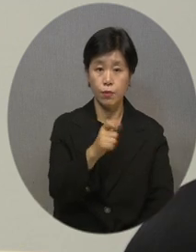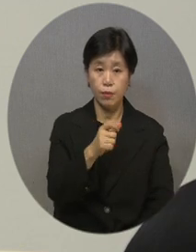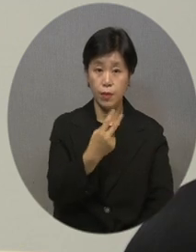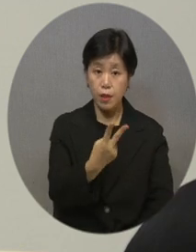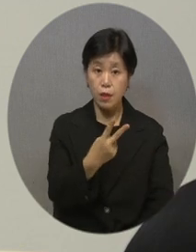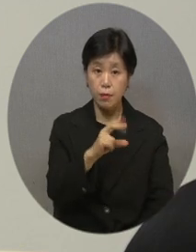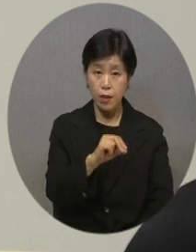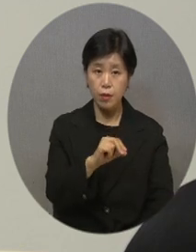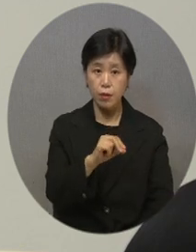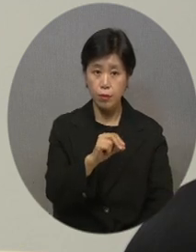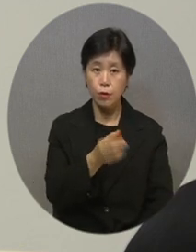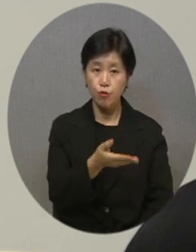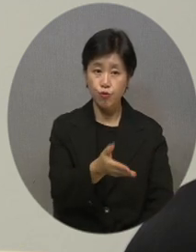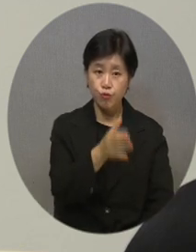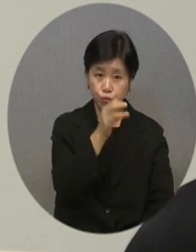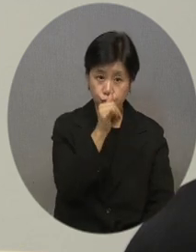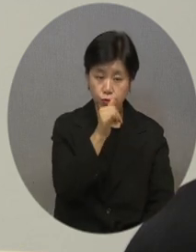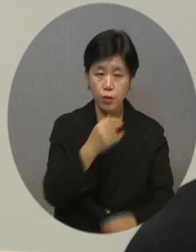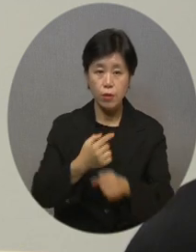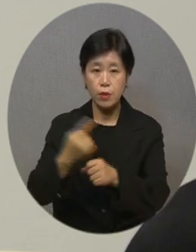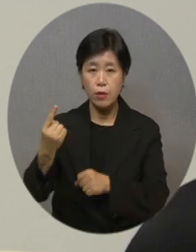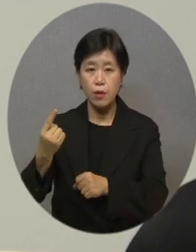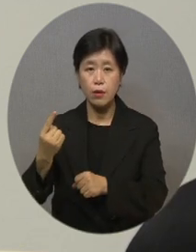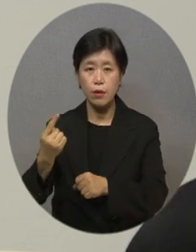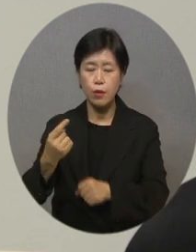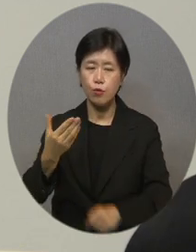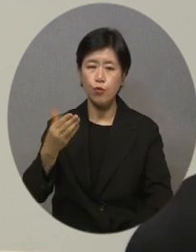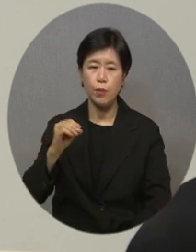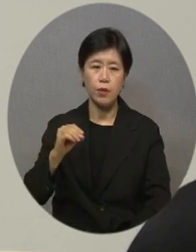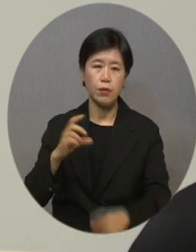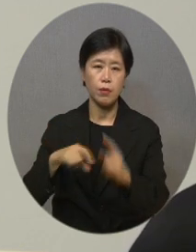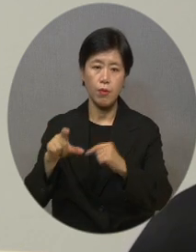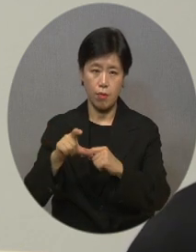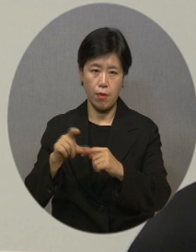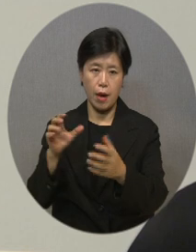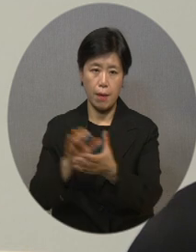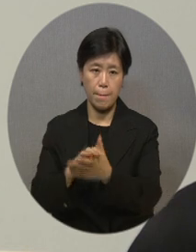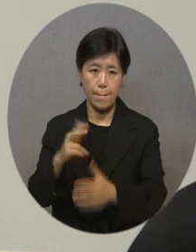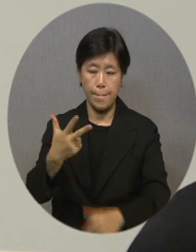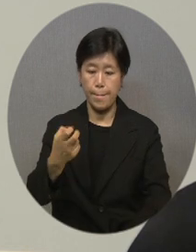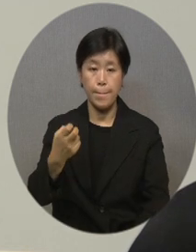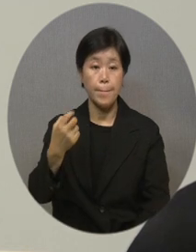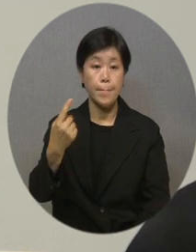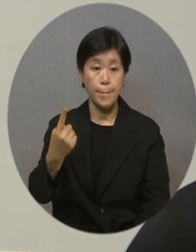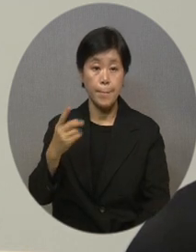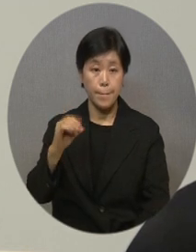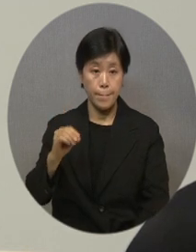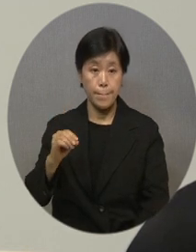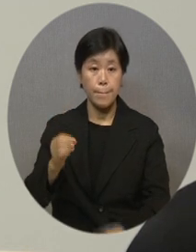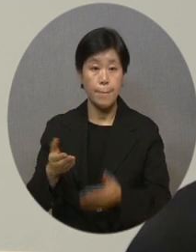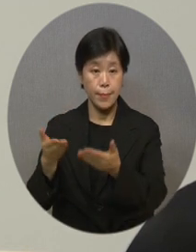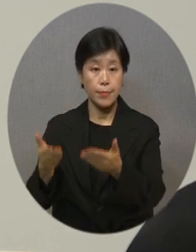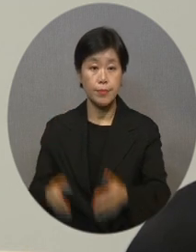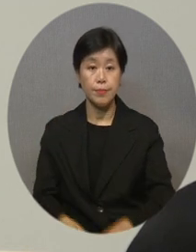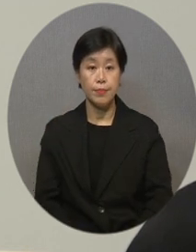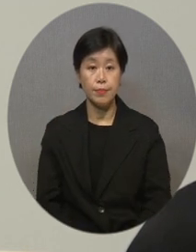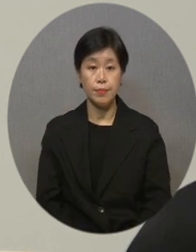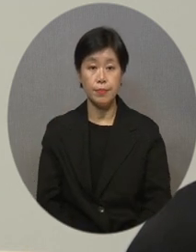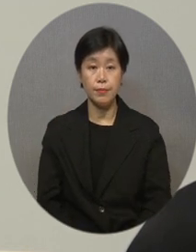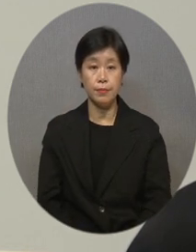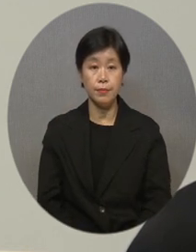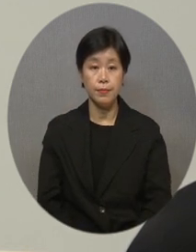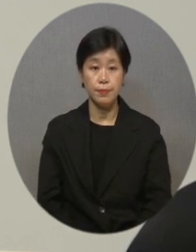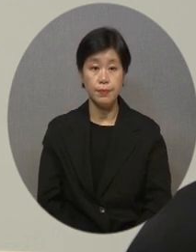같은 70만 원, 9만 원이 늘어났습니다. 월 지금 62만 원을 받는 그렇습니다. 건데 71만 원 늘어나게 된 겁니다. 9만 원이 되게 돼 있고